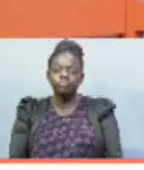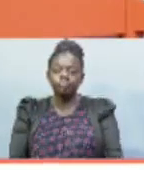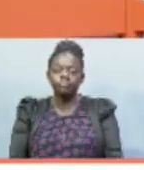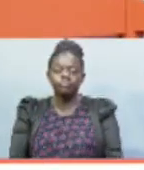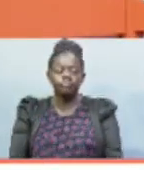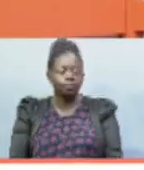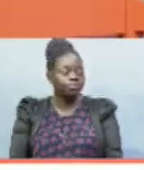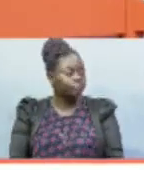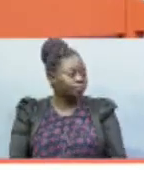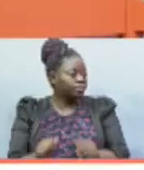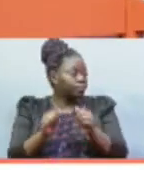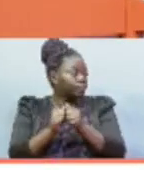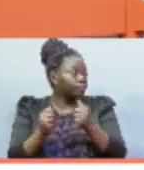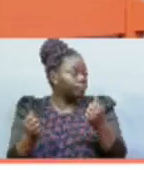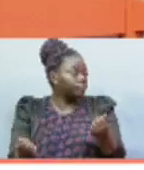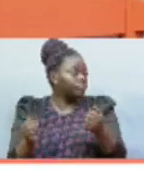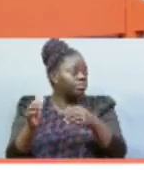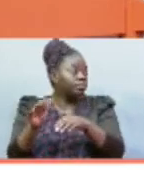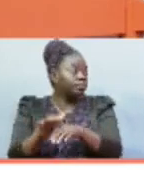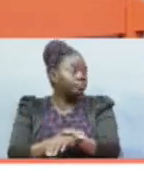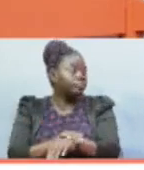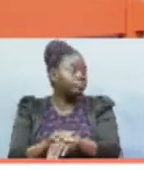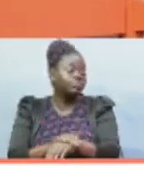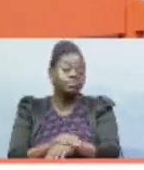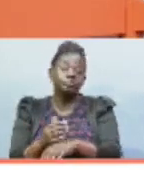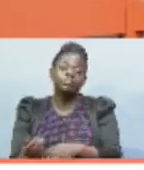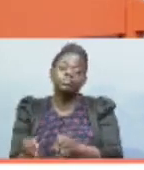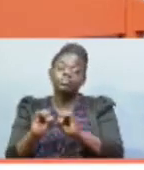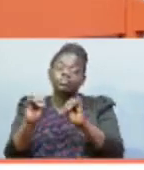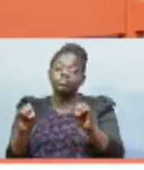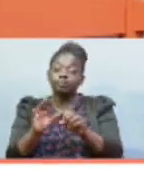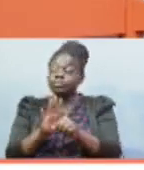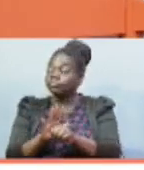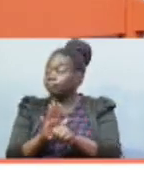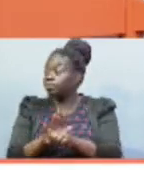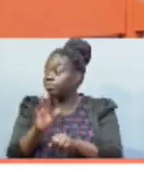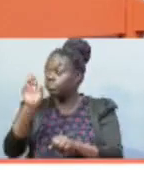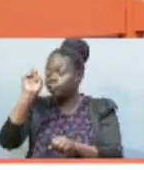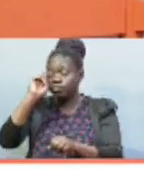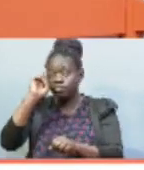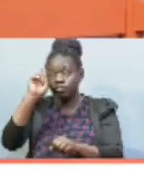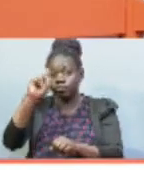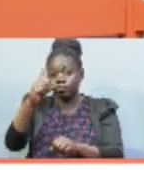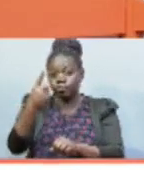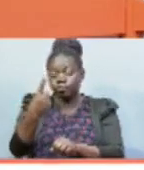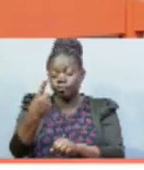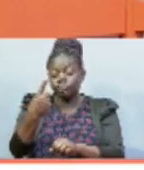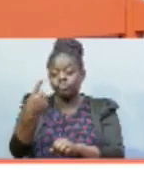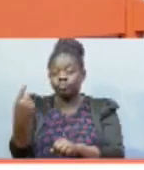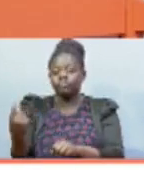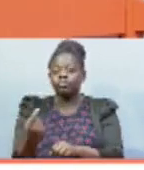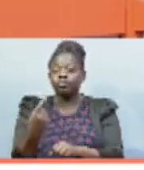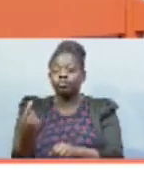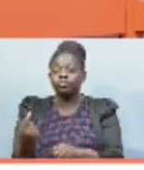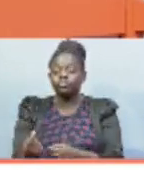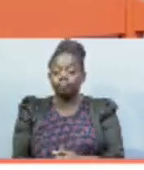kale nebuke do na kurencha yono gwenkutte alimu amawulire manje na ejuke anti achali kunusu lukumi